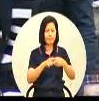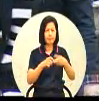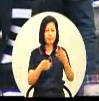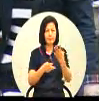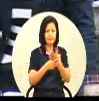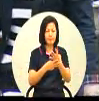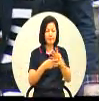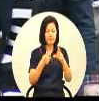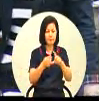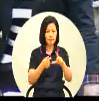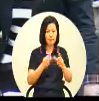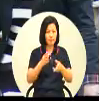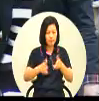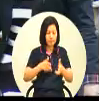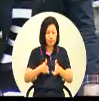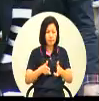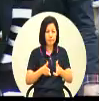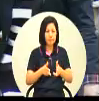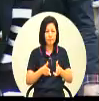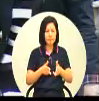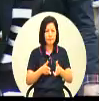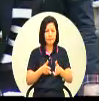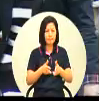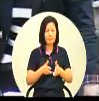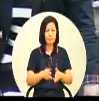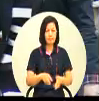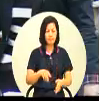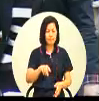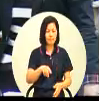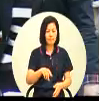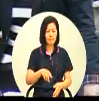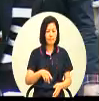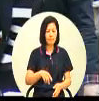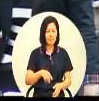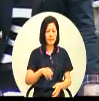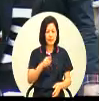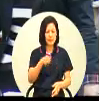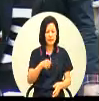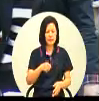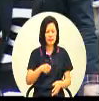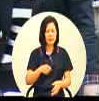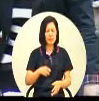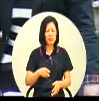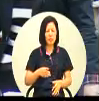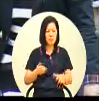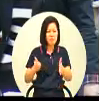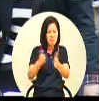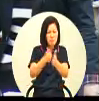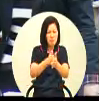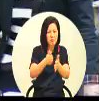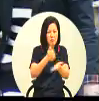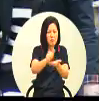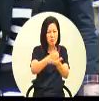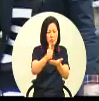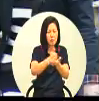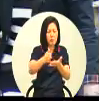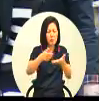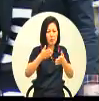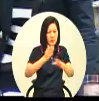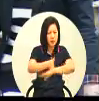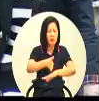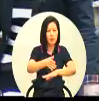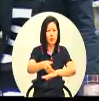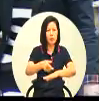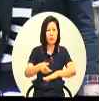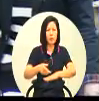厂，吼遮个工厂，其实啊，坦白讲拢是超载超速的，才可能产生到车侧啦。